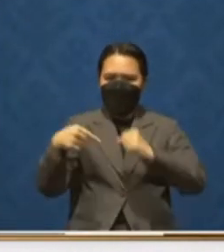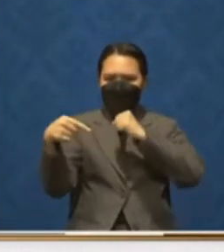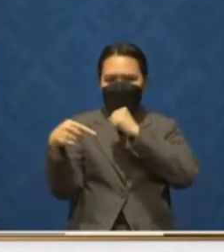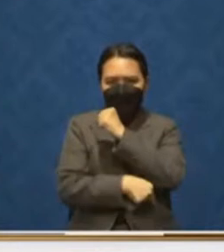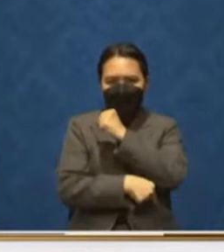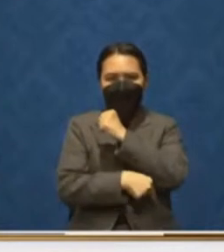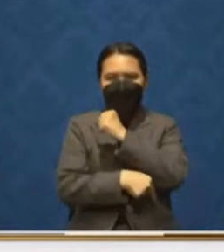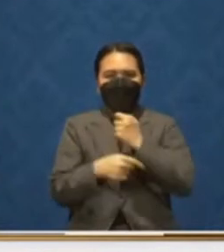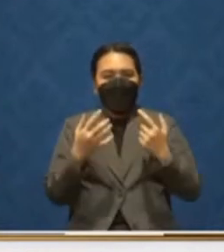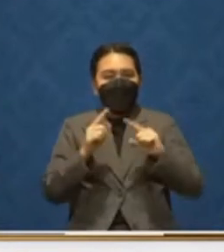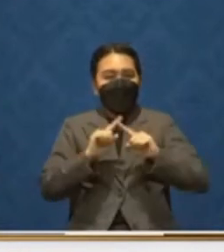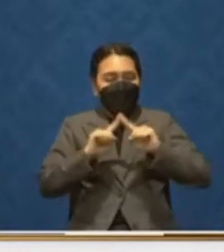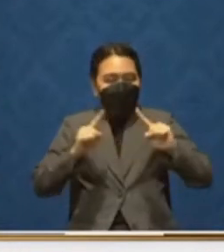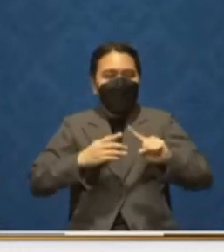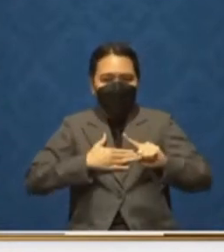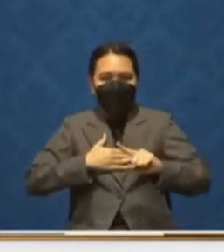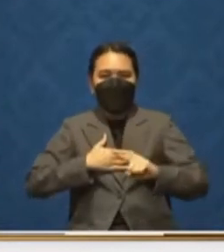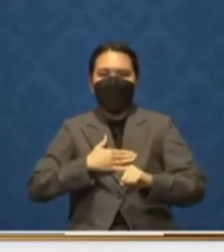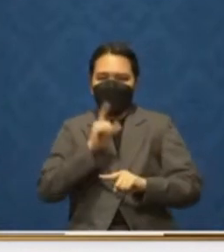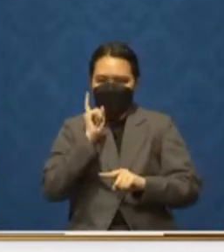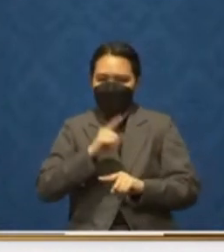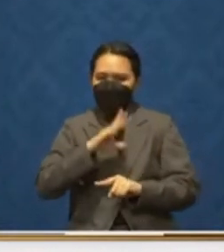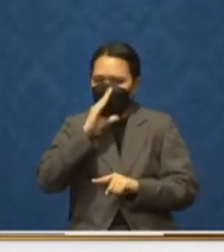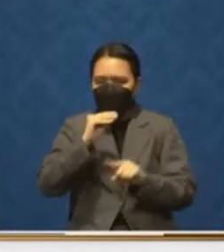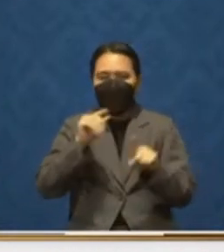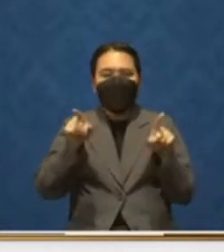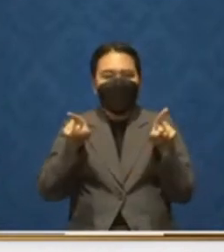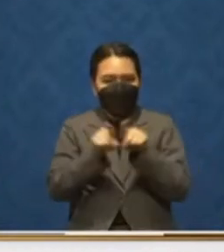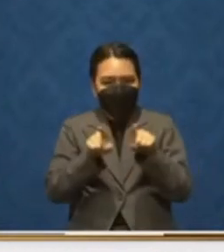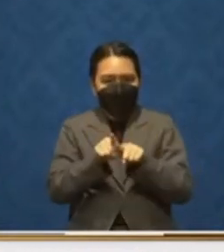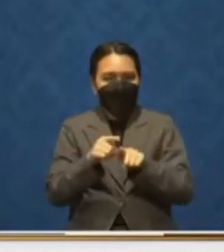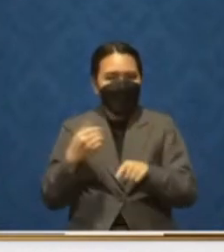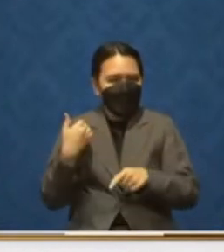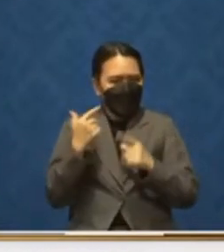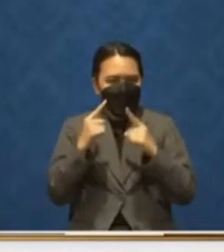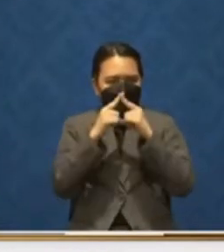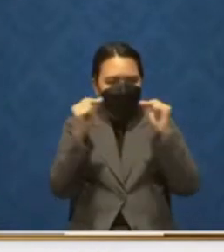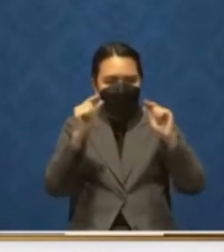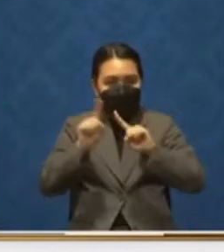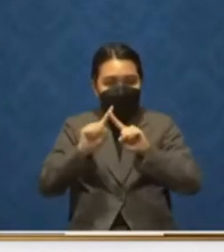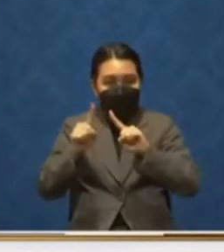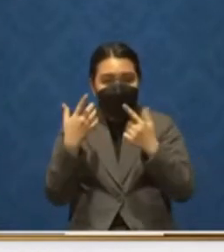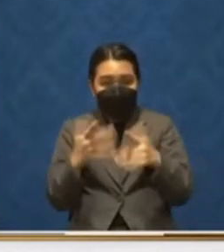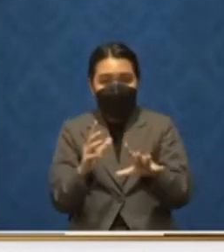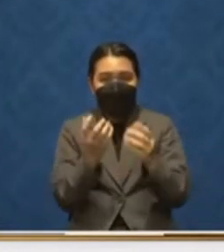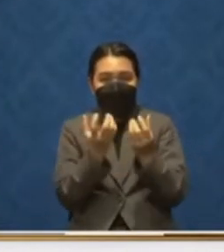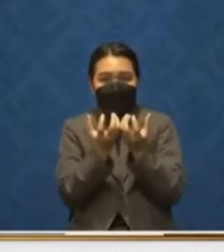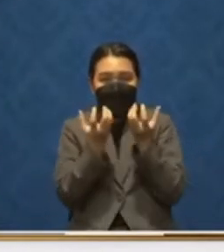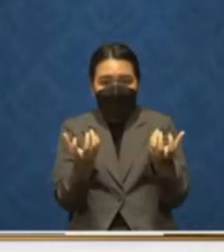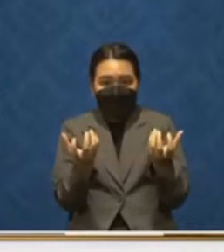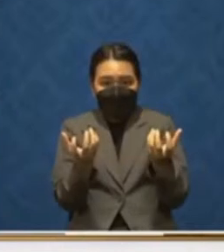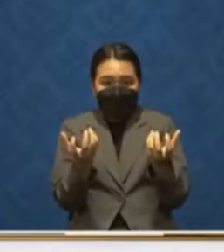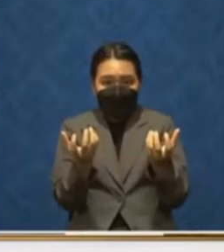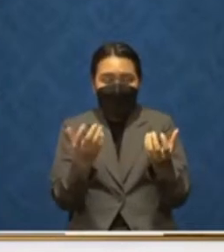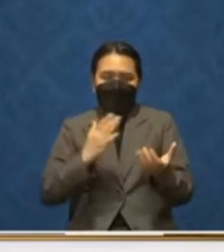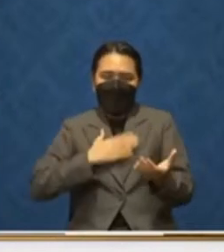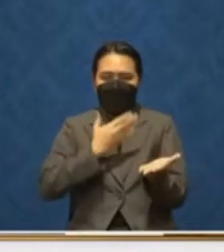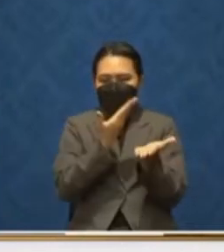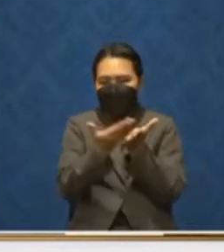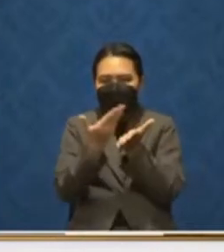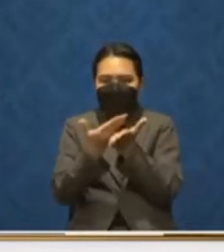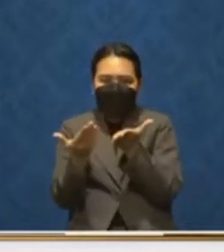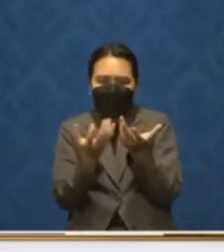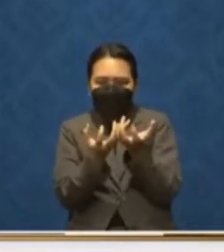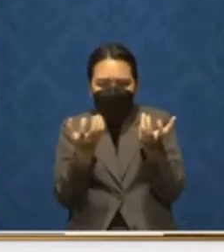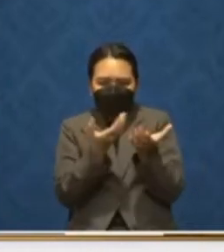ผมก็จะไปต้องย้อนกลับไปบ้างเหมือนกันนะครับว่าหลายเรื่องแล้วผมก็ไม่เคยซื้อสิ่งอยู่ก่อนที่มันจะบอกว่าซื้ออะไรมาก็ใช้